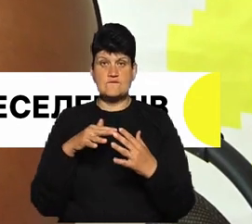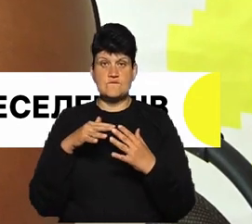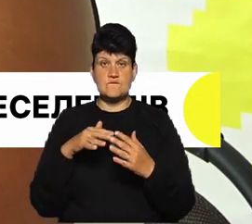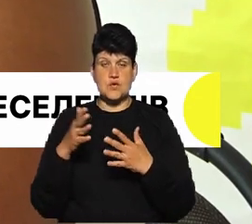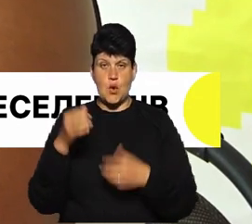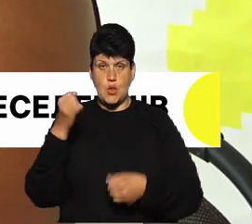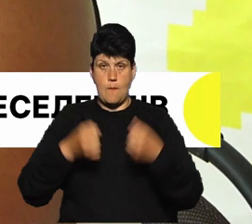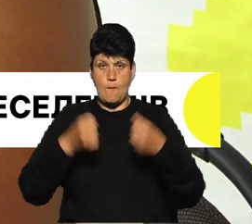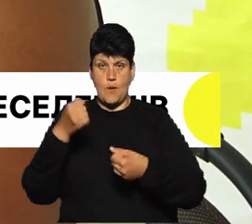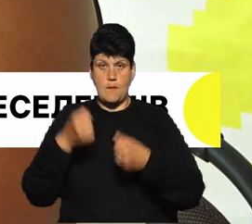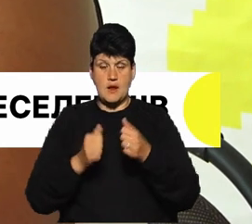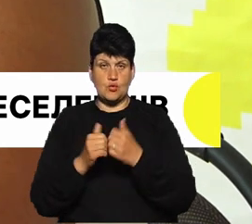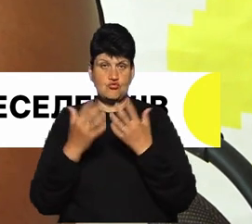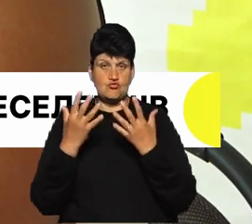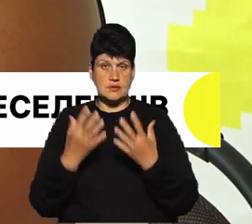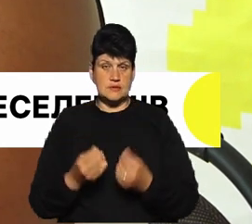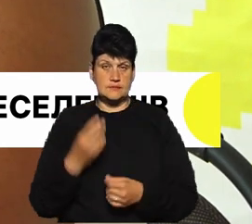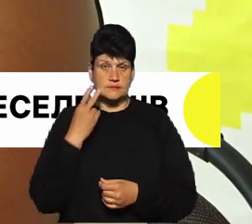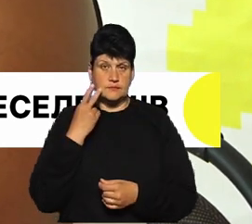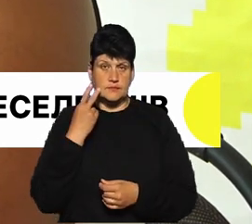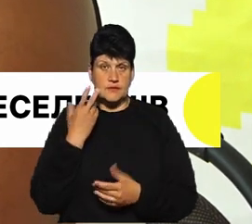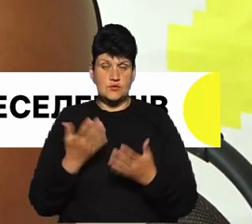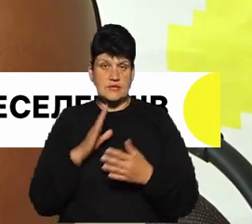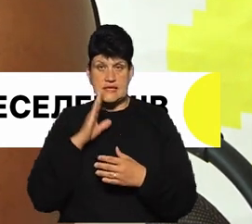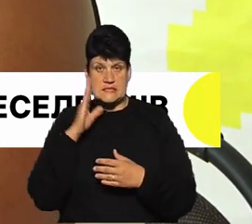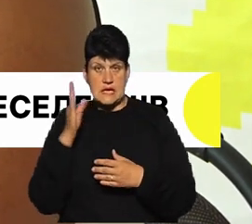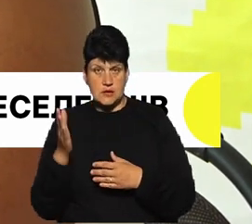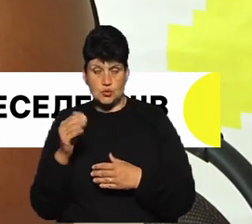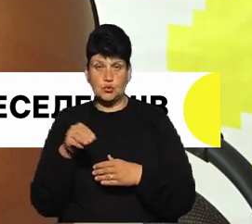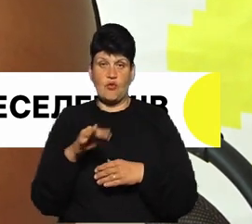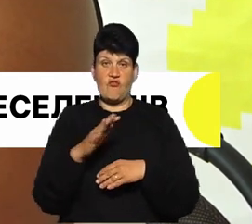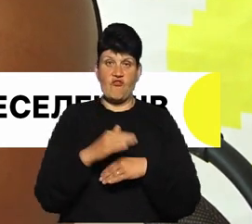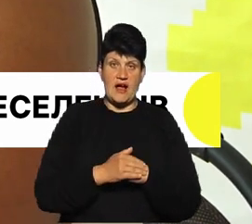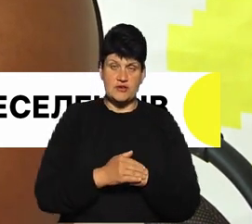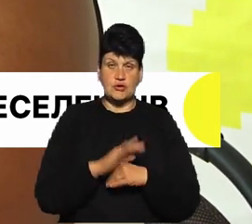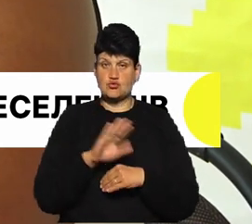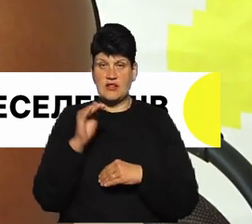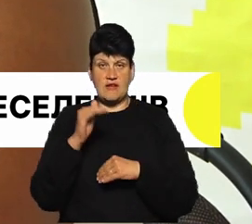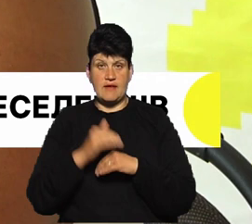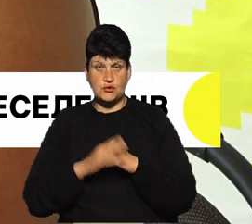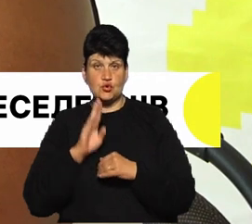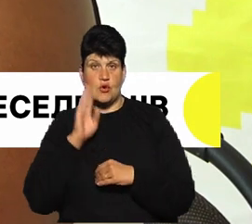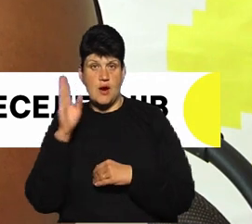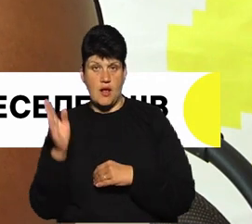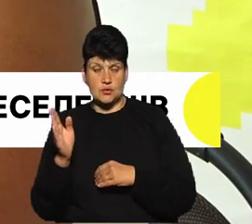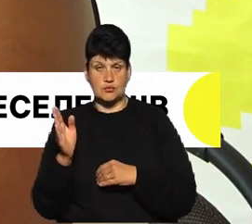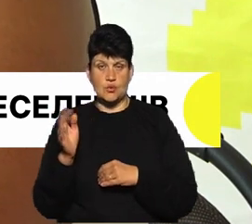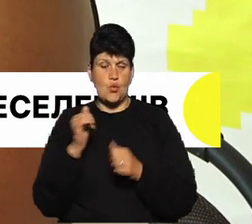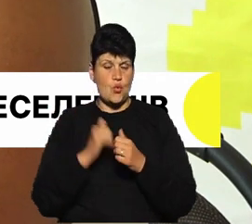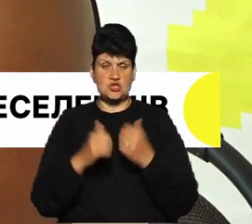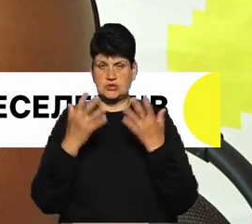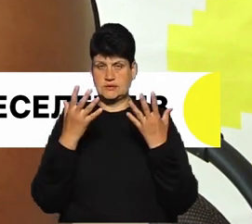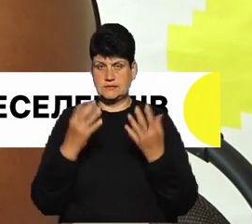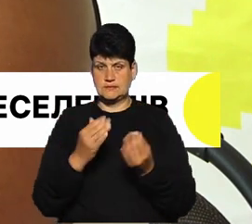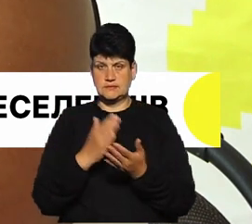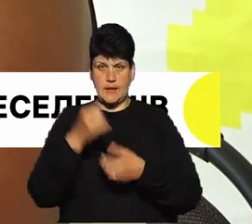бомблять кожен день без перестанку. Якщо не зранку, то вечором, якщо не вечором, то ранком. Ну, кожен день. І в